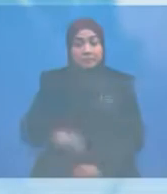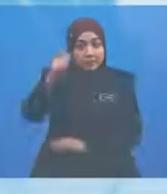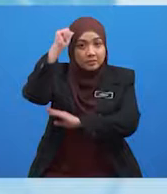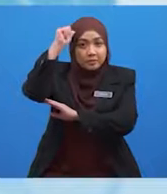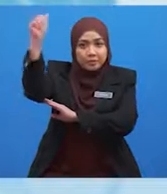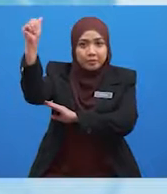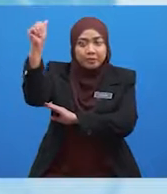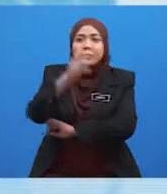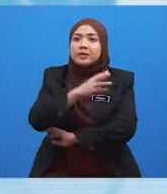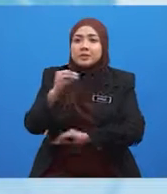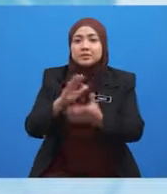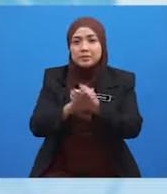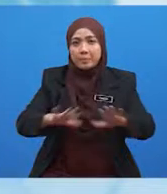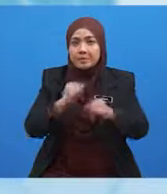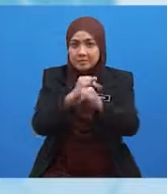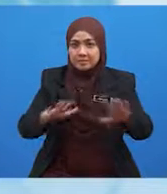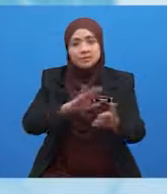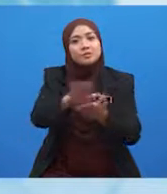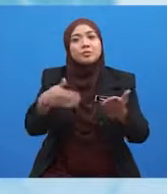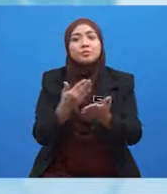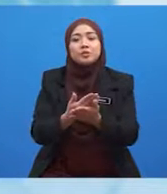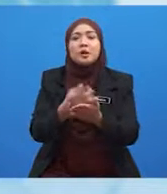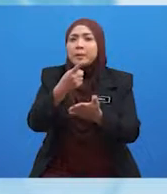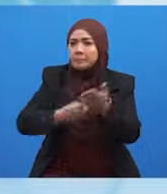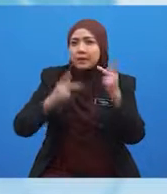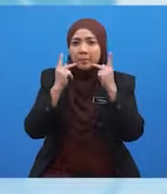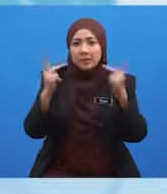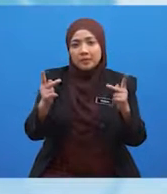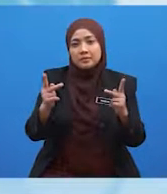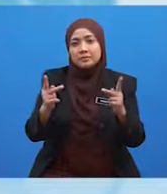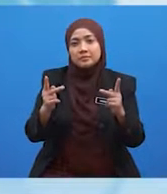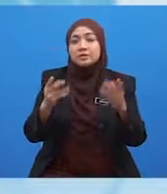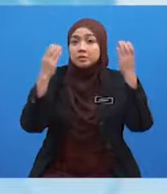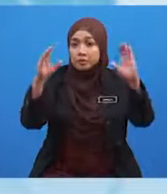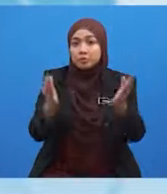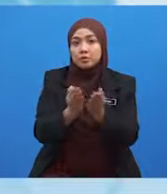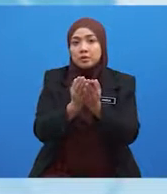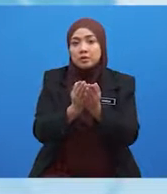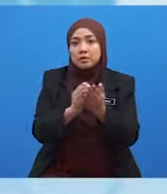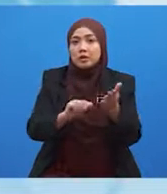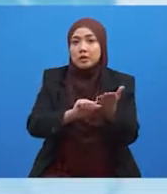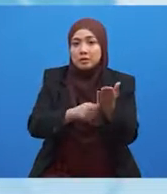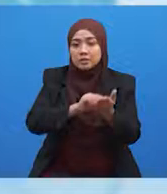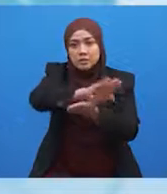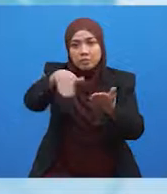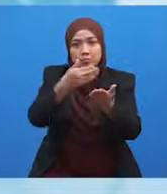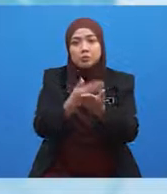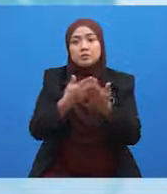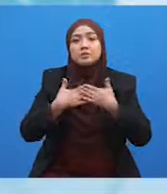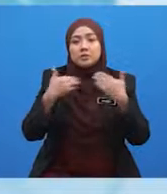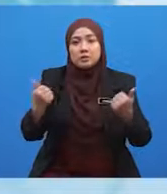assalamualaikum dan selamat sejahtera semua apa kabar ciu doakan agar semua dalam keadaan sehat